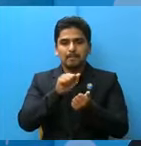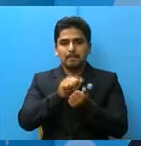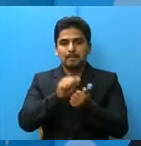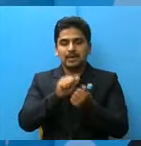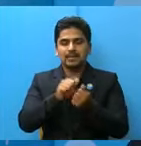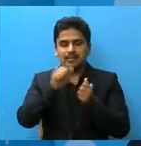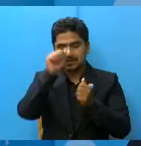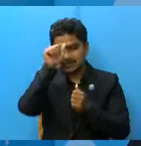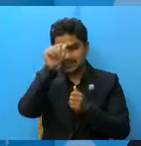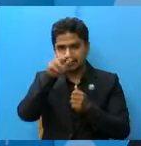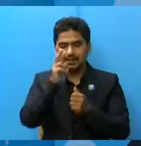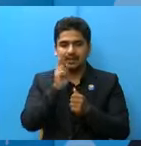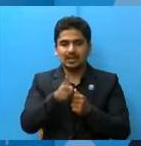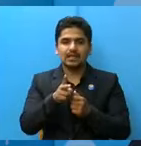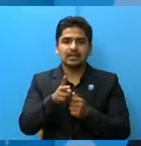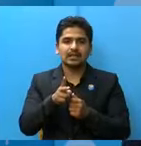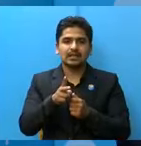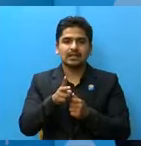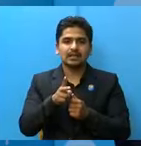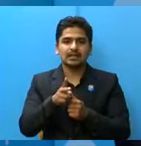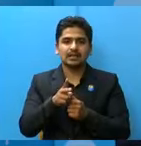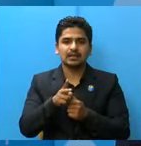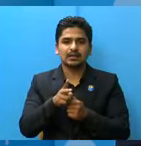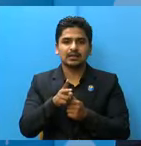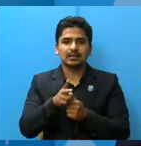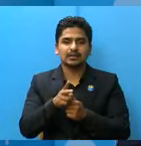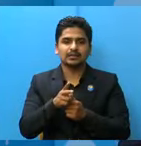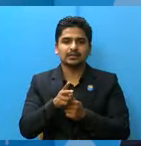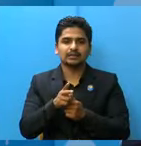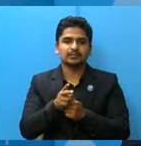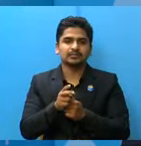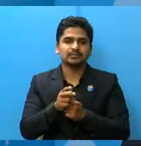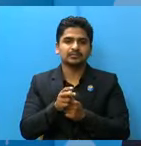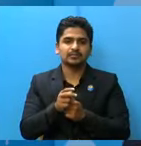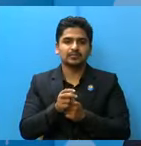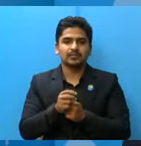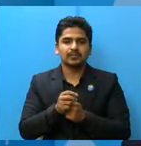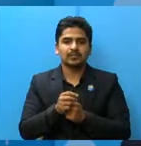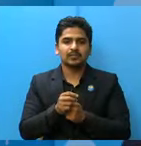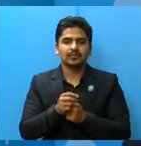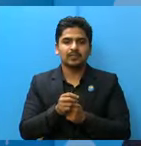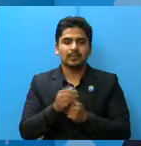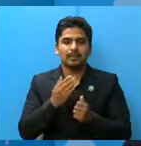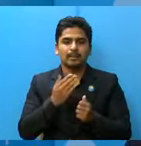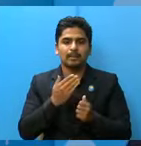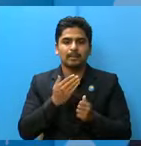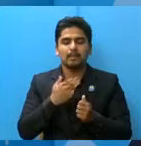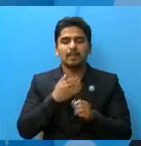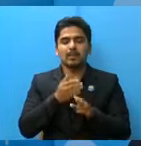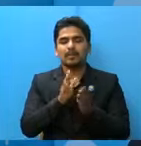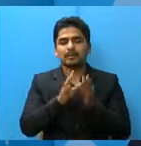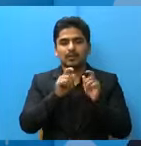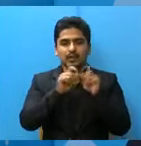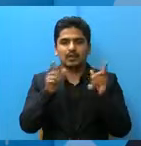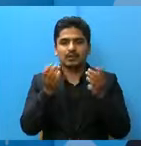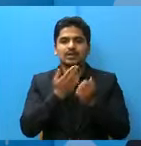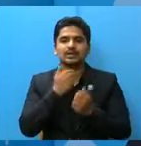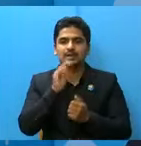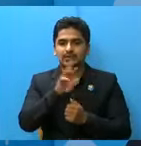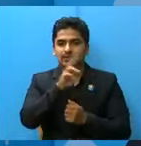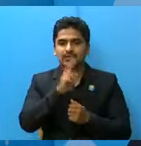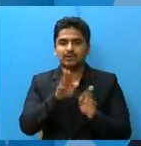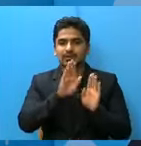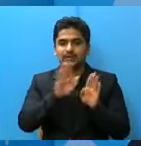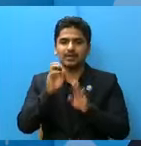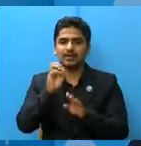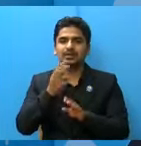एई नेरा मेरो साइड वाटमा अंतेगरना चाहांचु रा